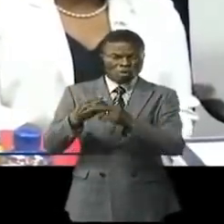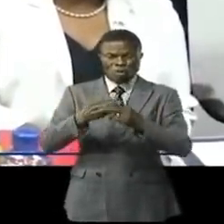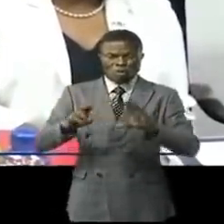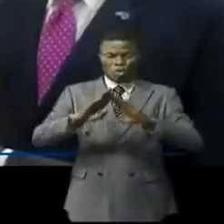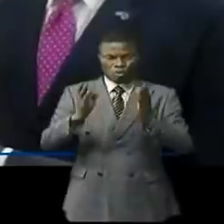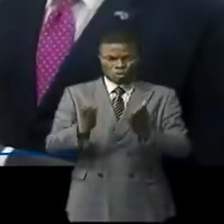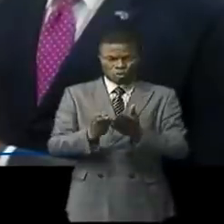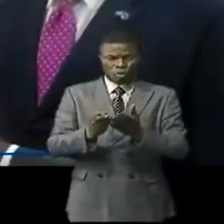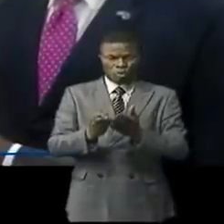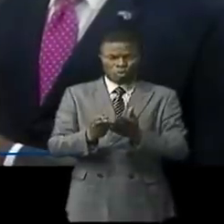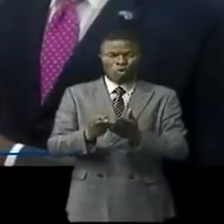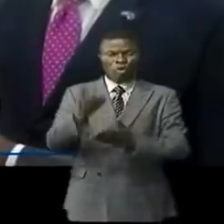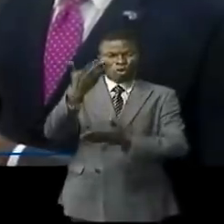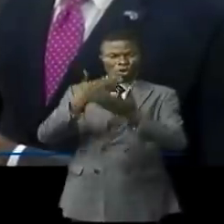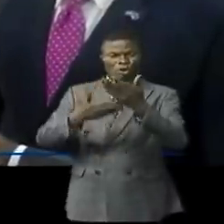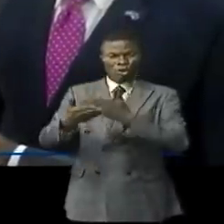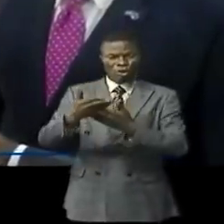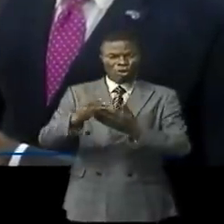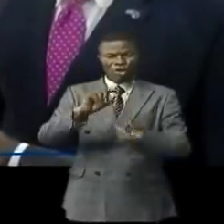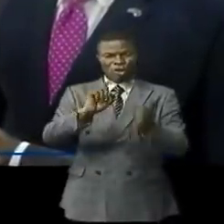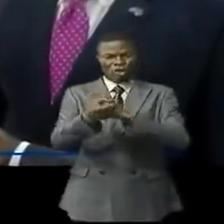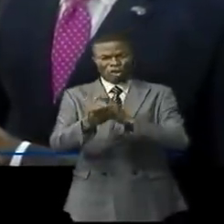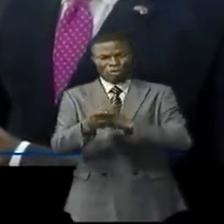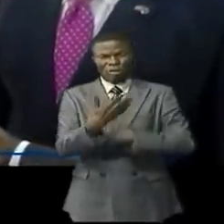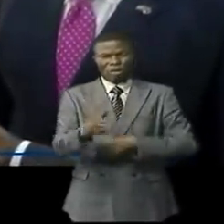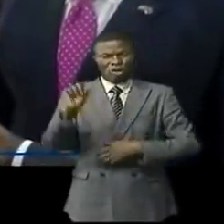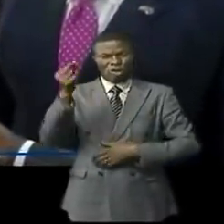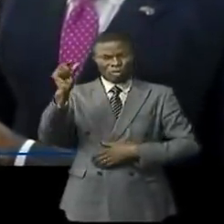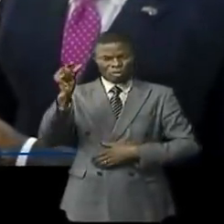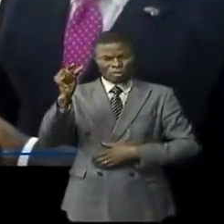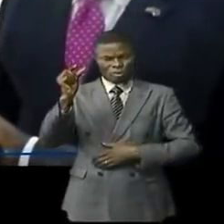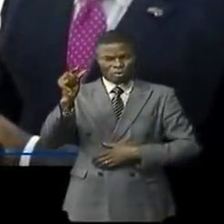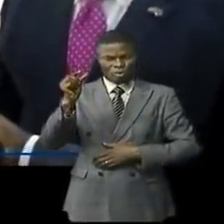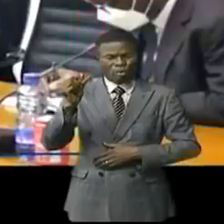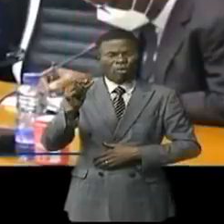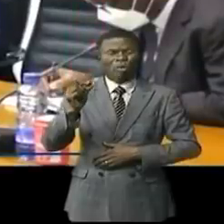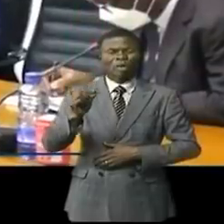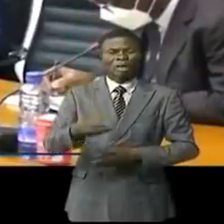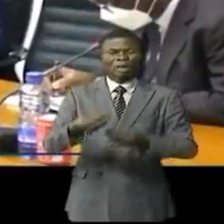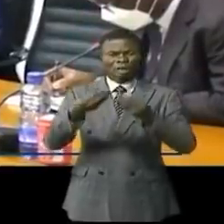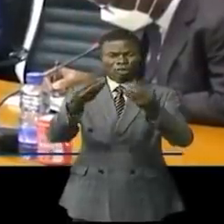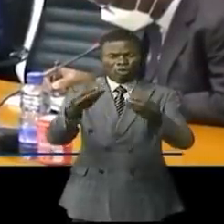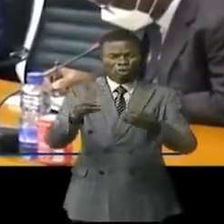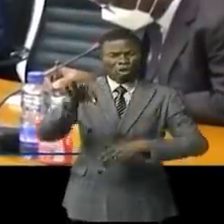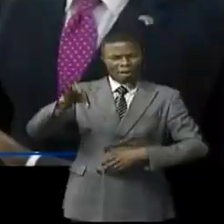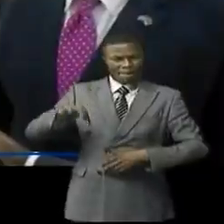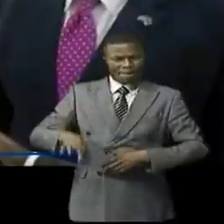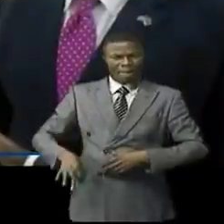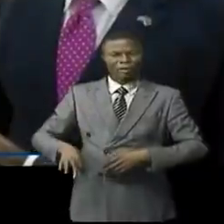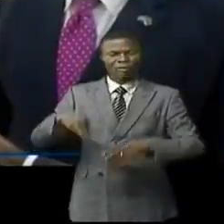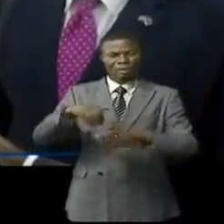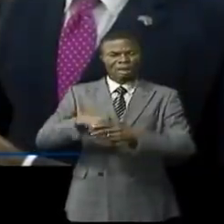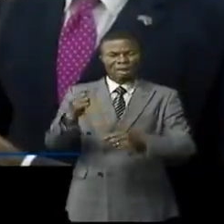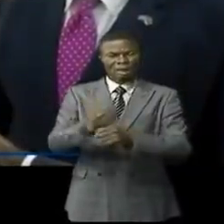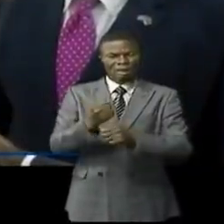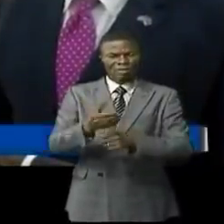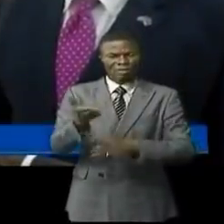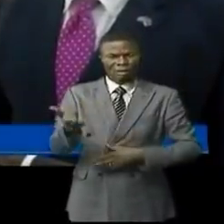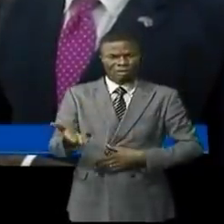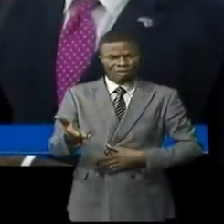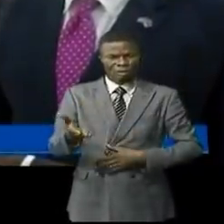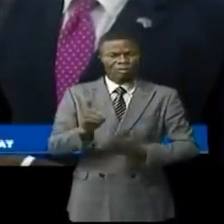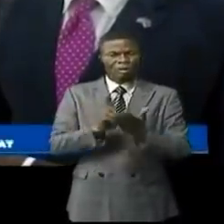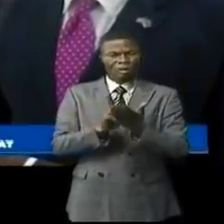échanges des produits miniers ne puissent pas contenir les aspects entrés au travail des enfants. Les